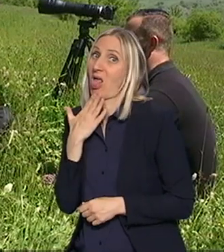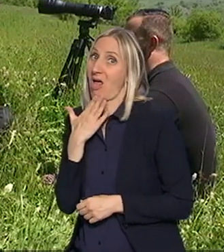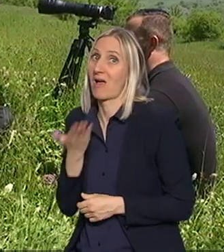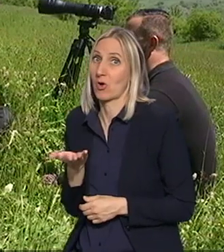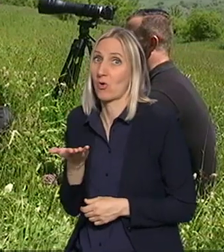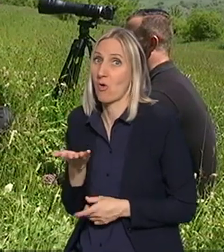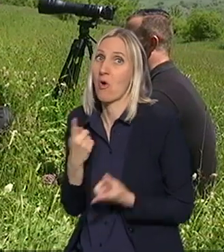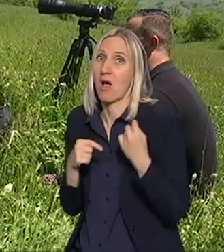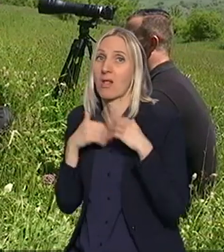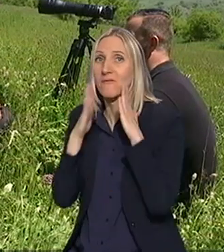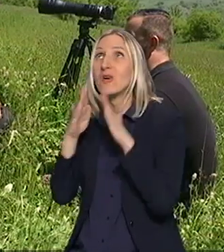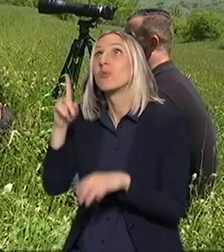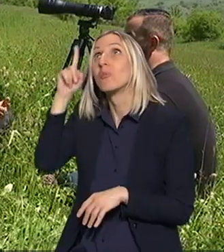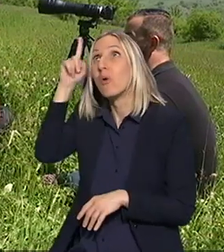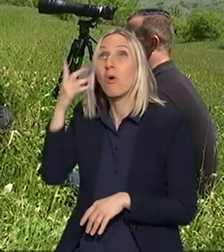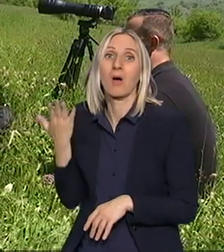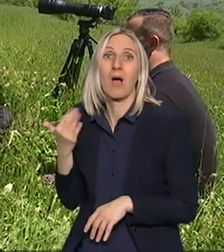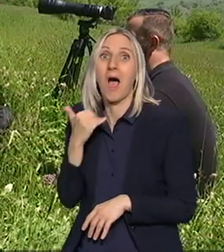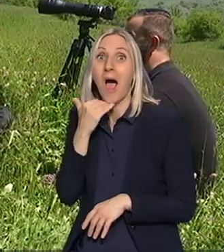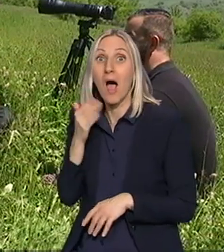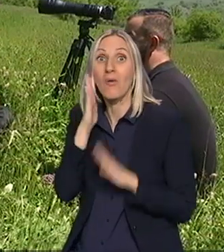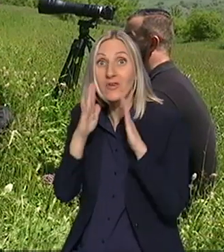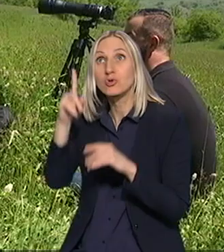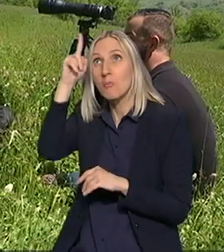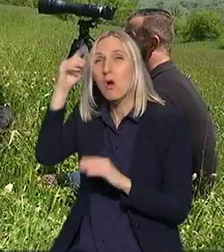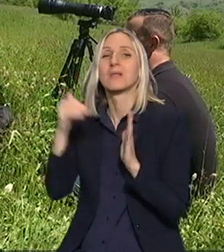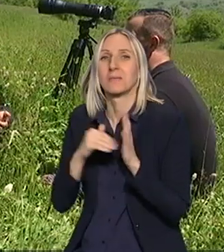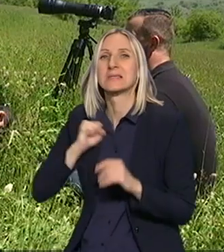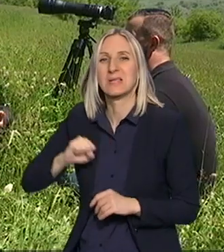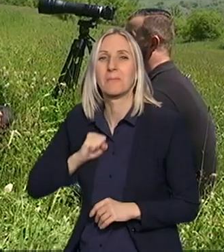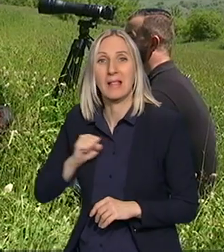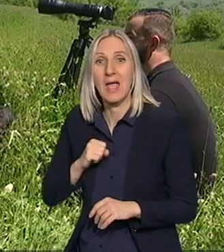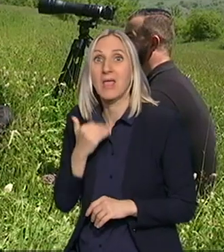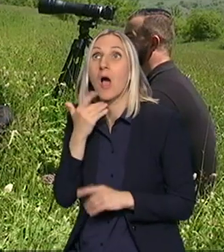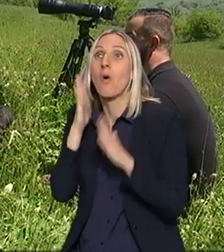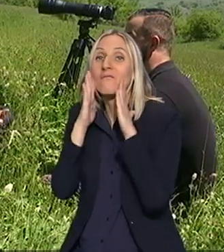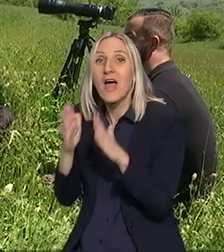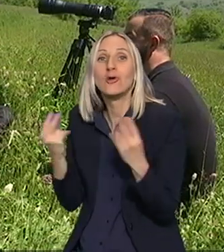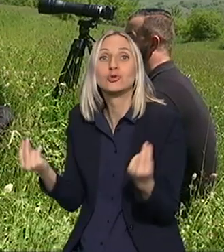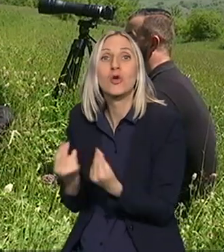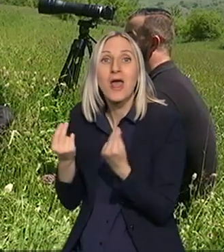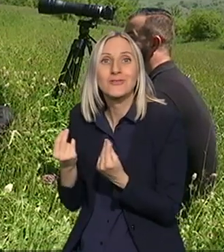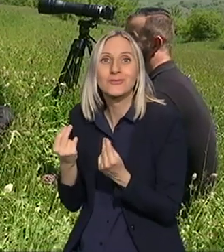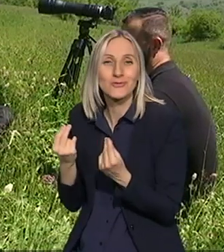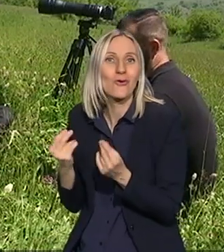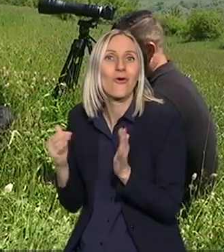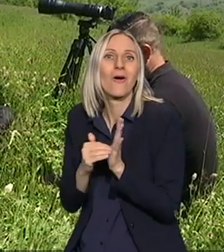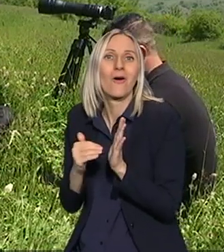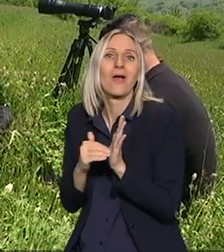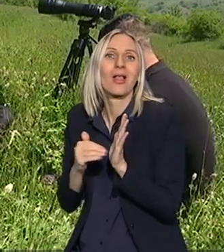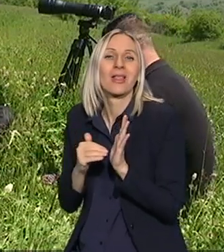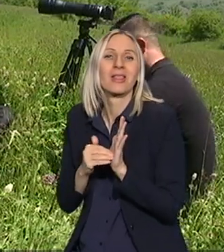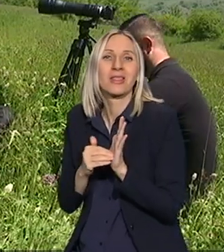verovanje u Boga, onda treba i strpljenje, znači treba i kada veruješ u nešto, onda treba da